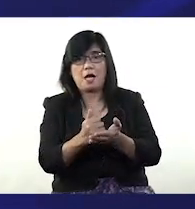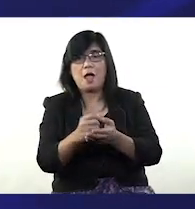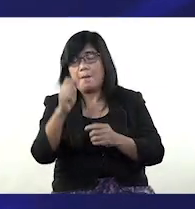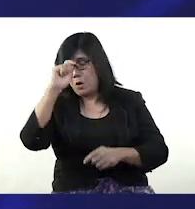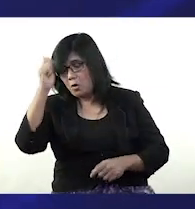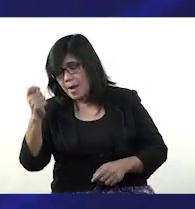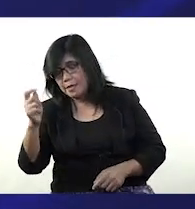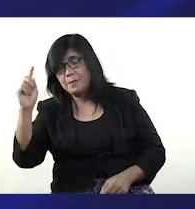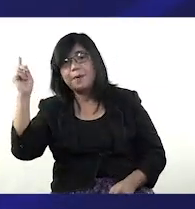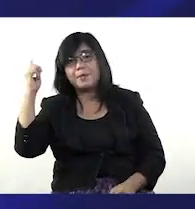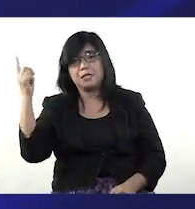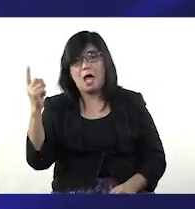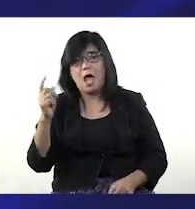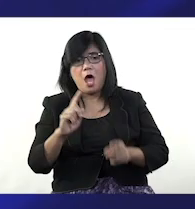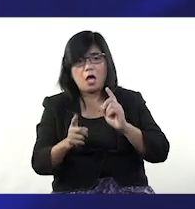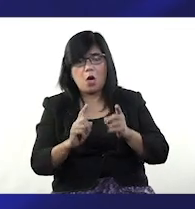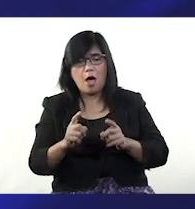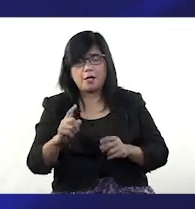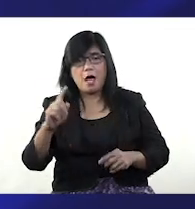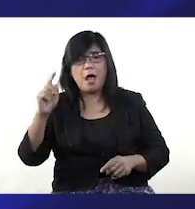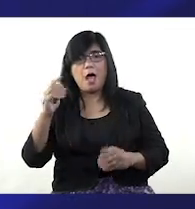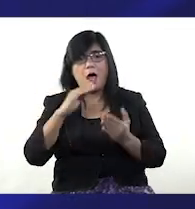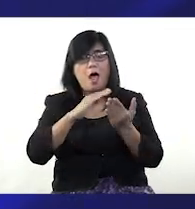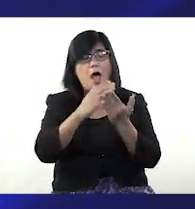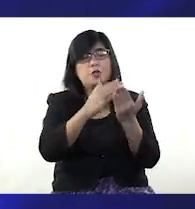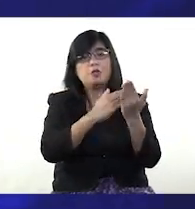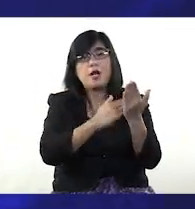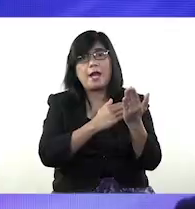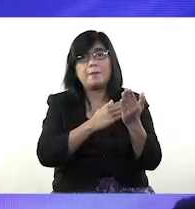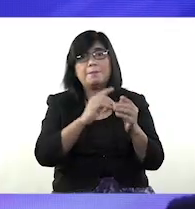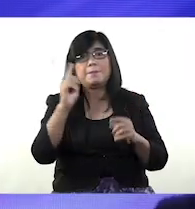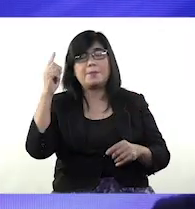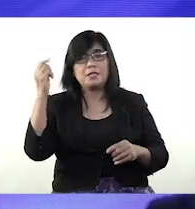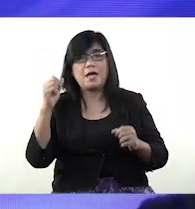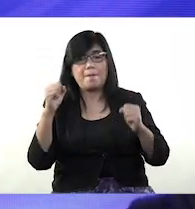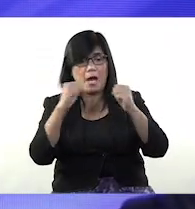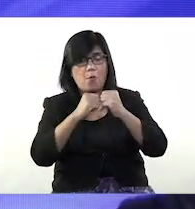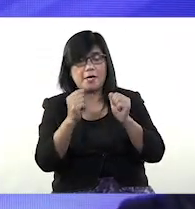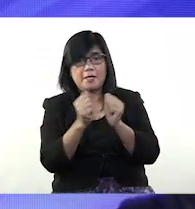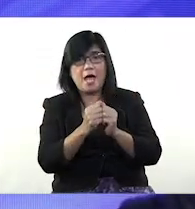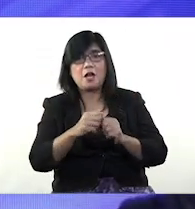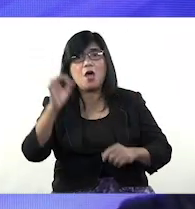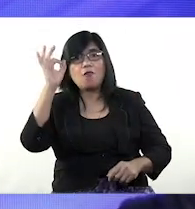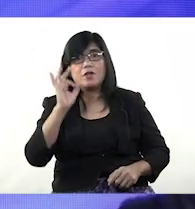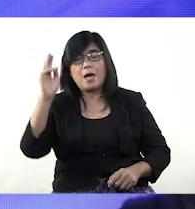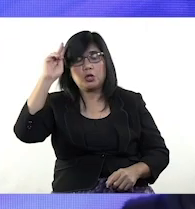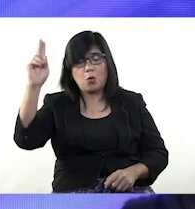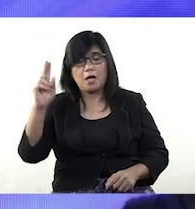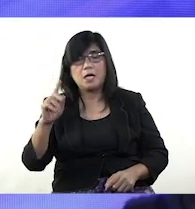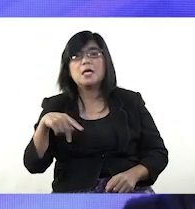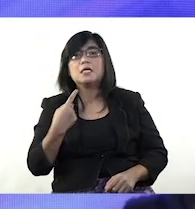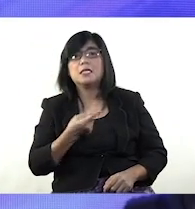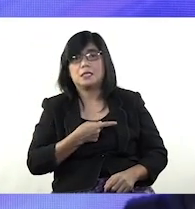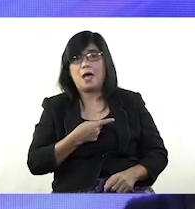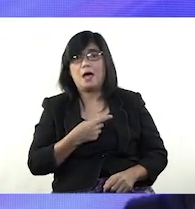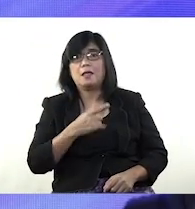bertentangan aturan pemerintah bertentangan dengan firman Tuhan kalau ada maka kita tetap menjalankannya dengan hormat